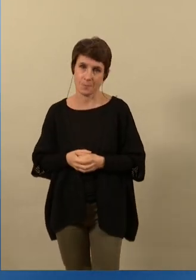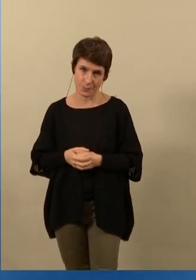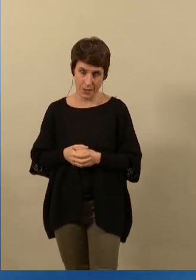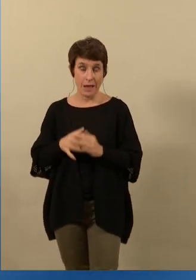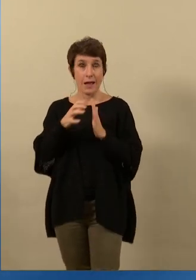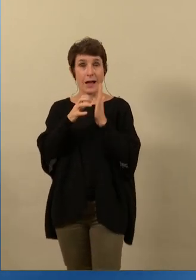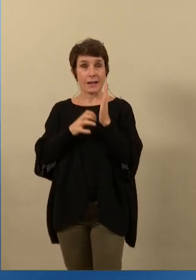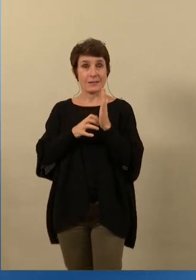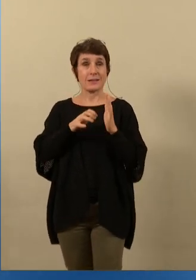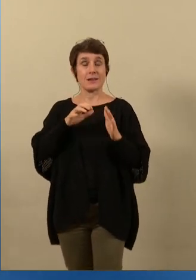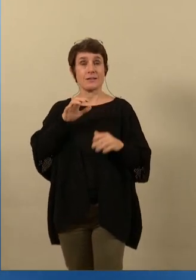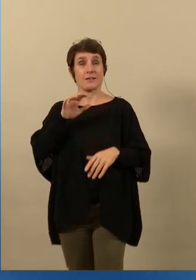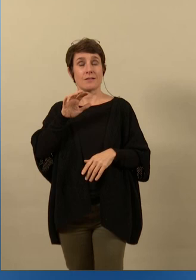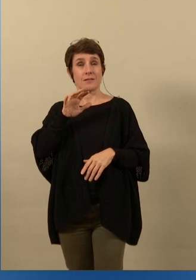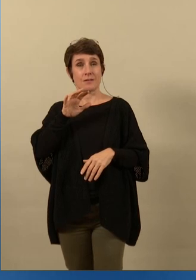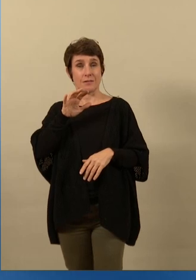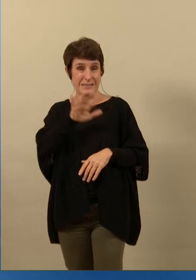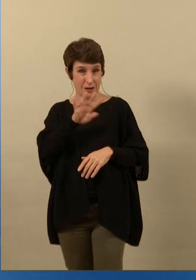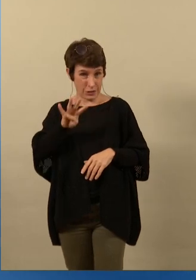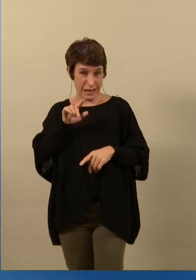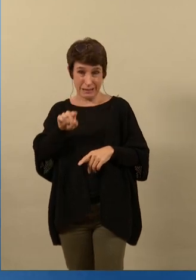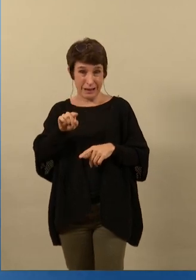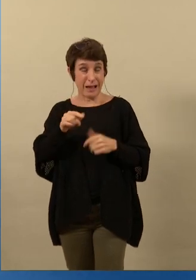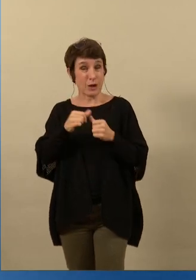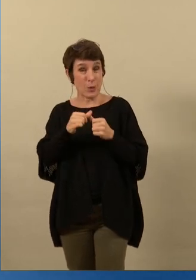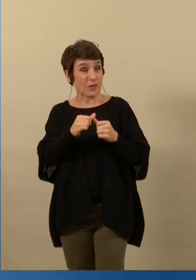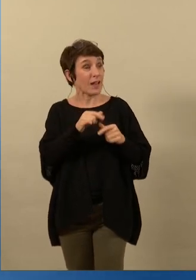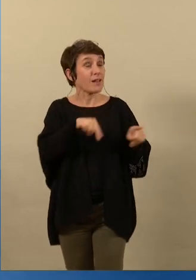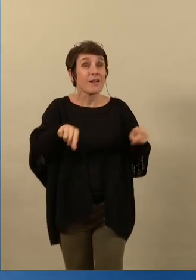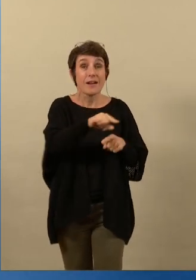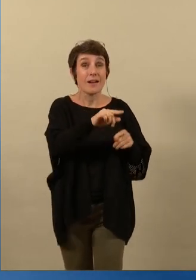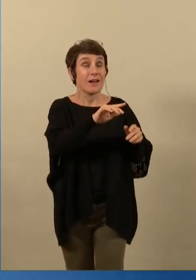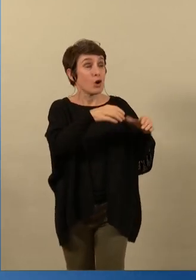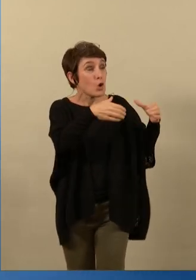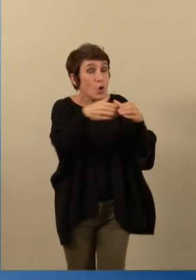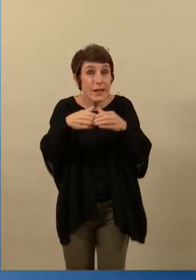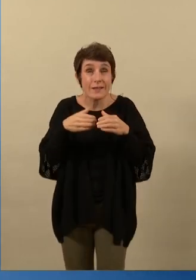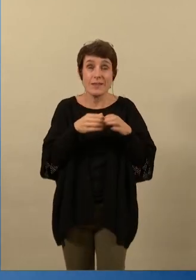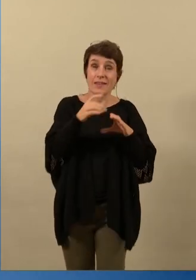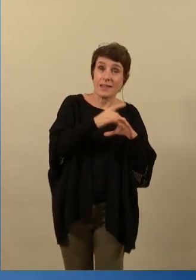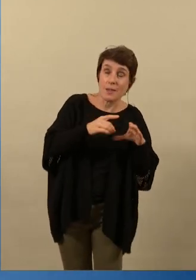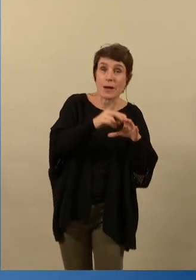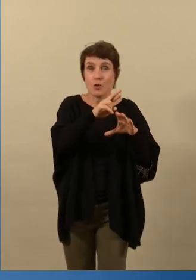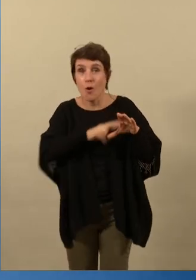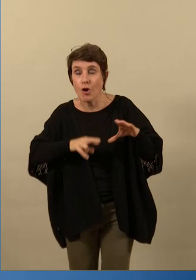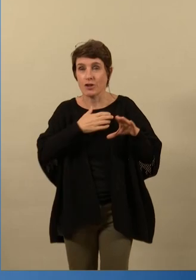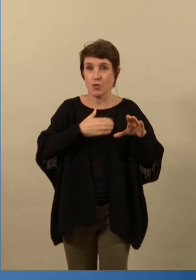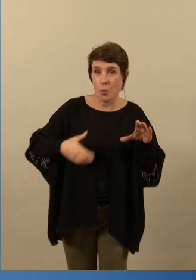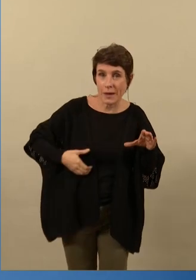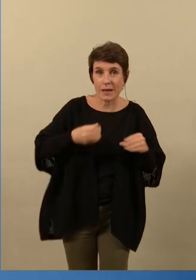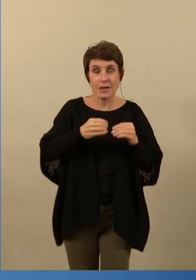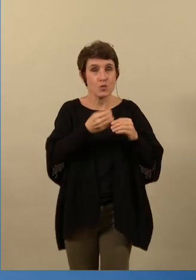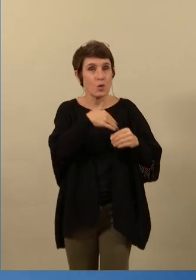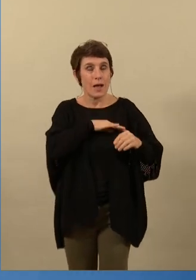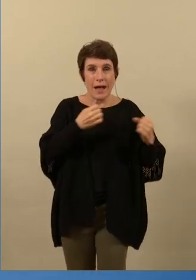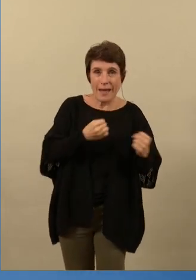article bien sûr n'a pas non plus été concerté avec les représentantes et représentants de collectivité territoriale ou de la filière animation et